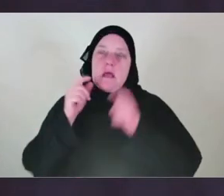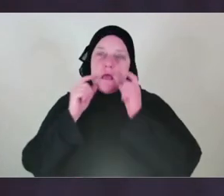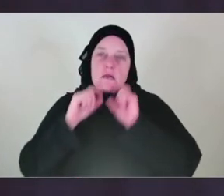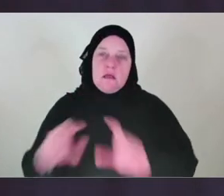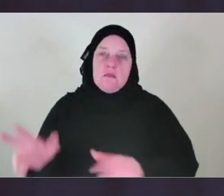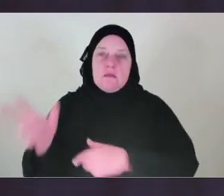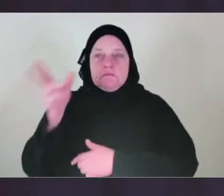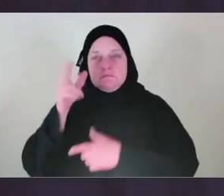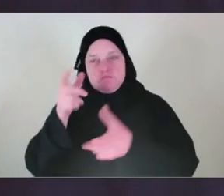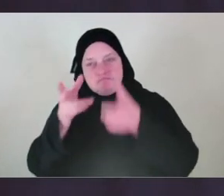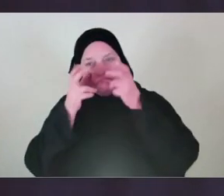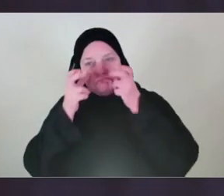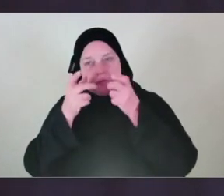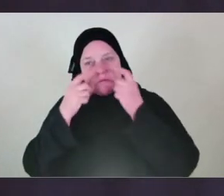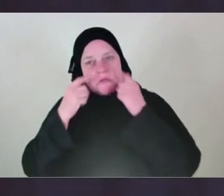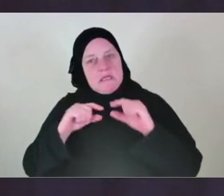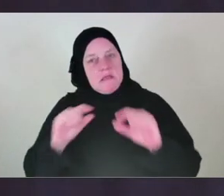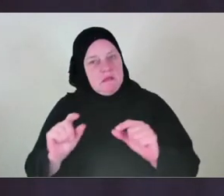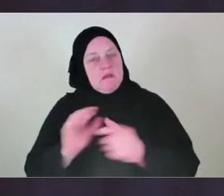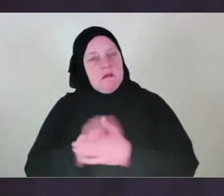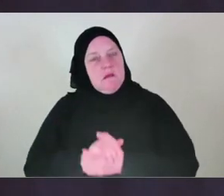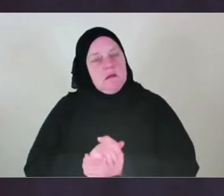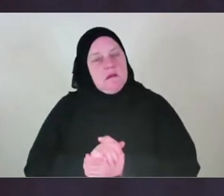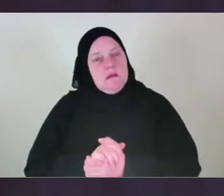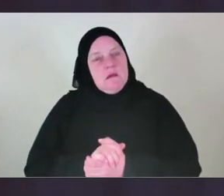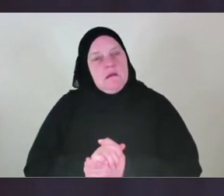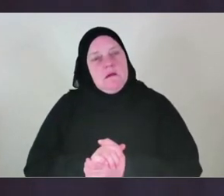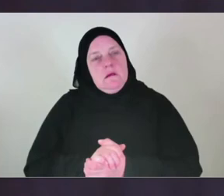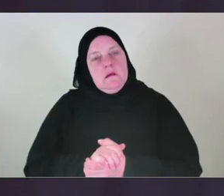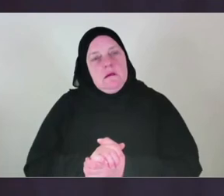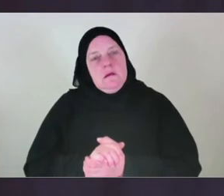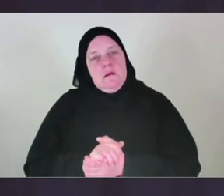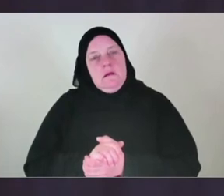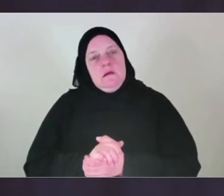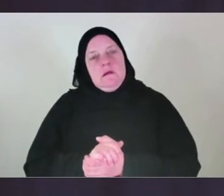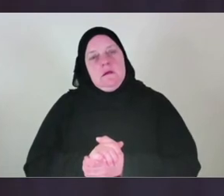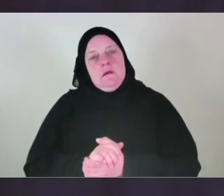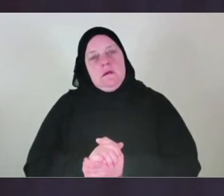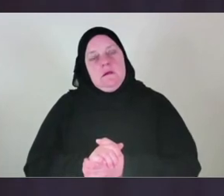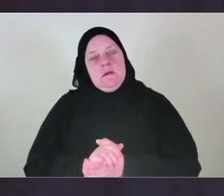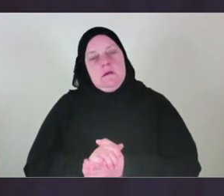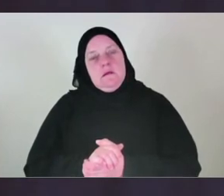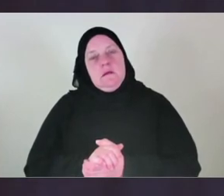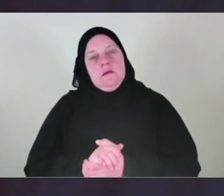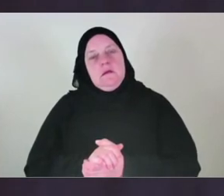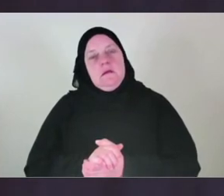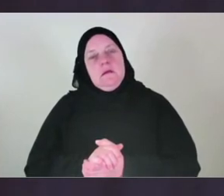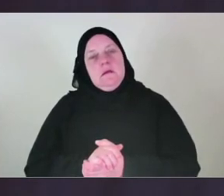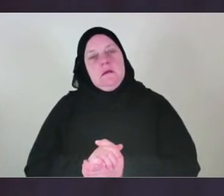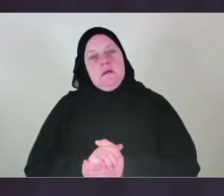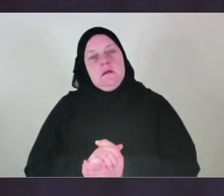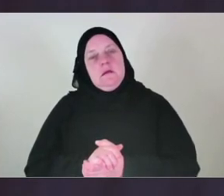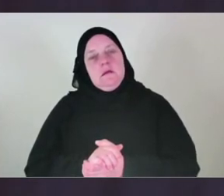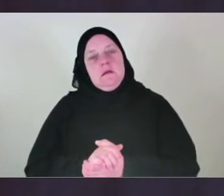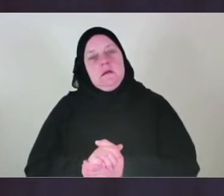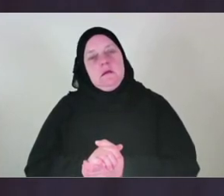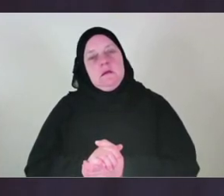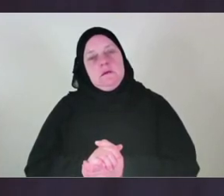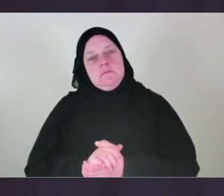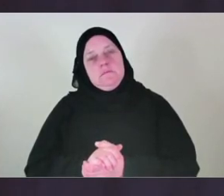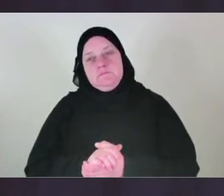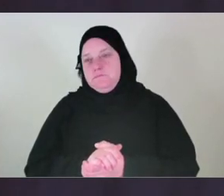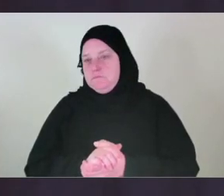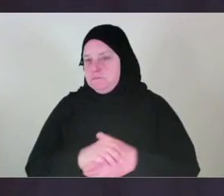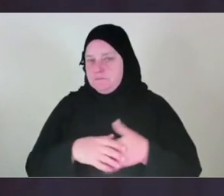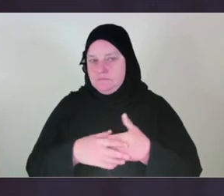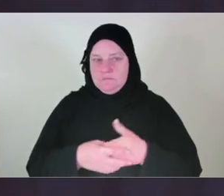alihi, فَعَرِضُوهُ عَلَىٰ كِتَابِ اللَّهِ وَسُنَّتِي. You get a hadith, the Imam is saying this, this is